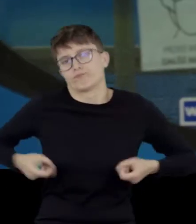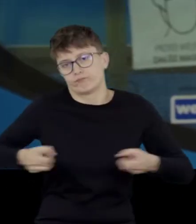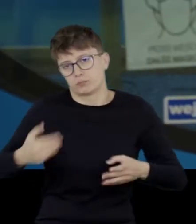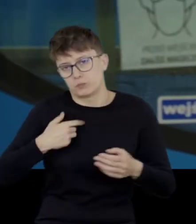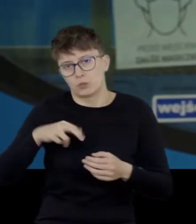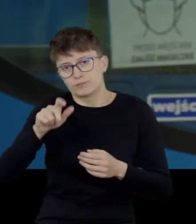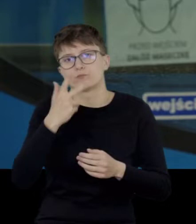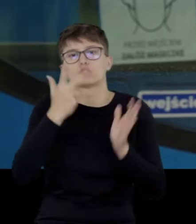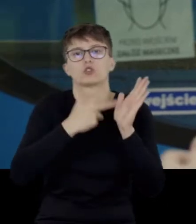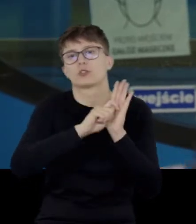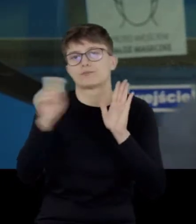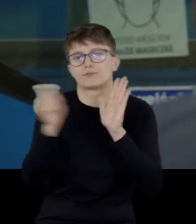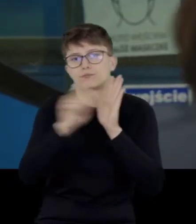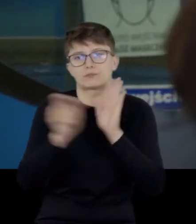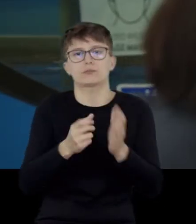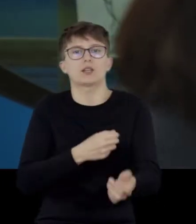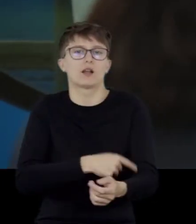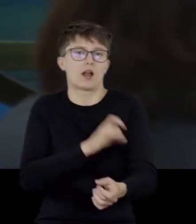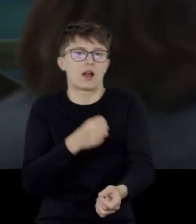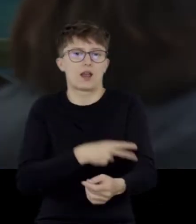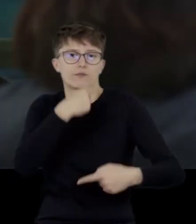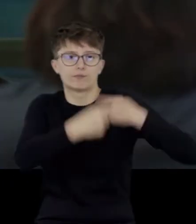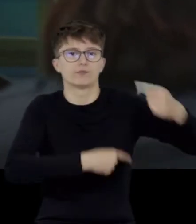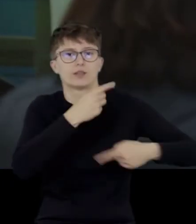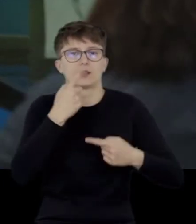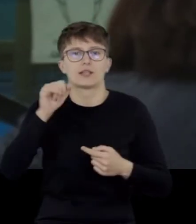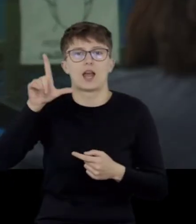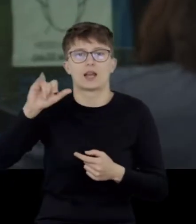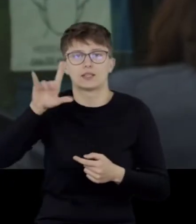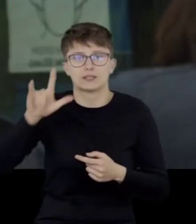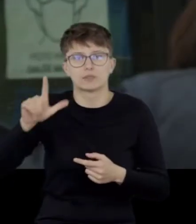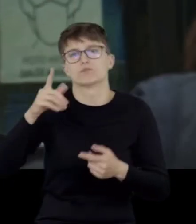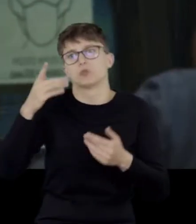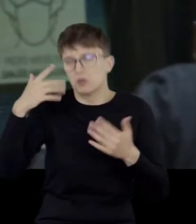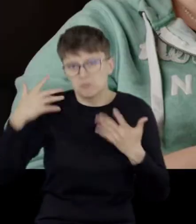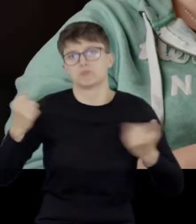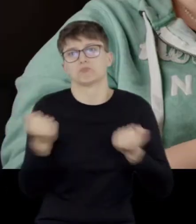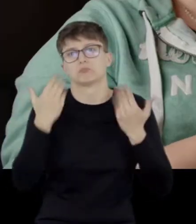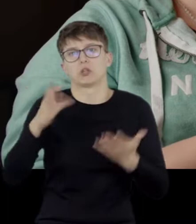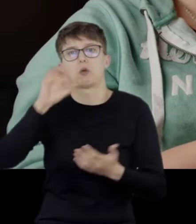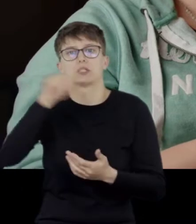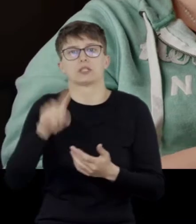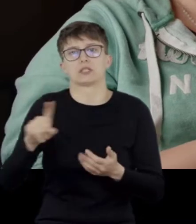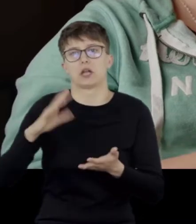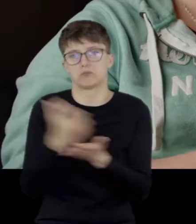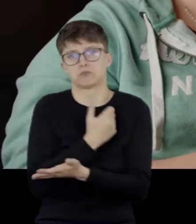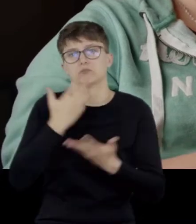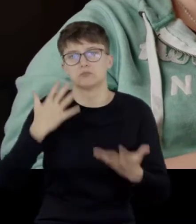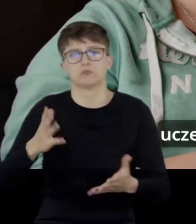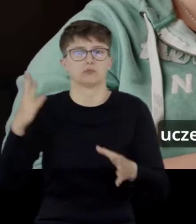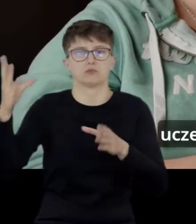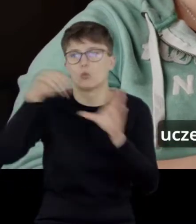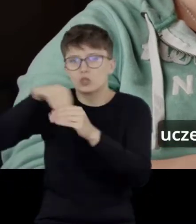poruszała się na wózku inwalidzkim, 3 razy w tygodniu jeździła na dializy, a mimo tego zdobyła się na to, żeby pójść na